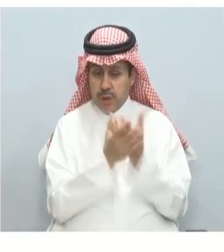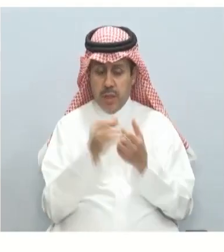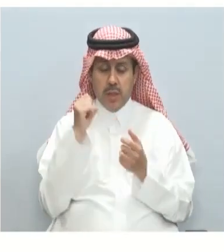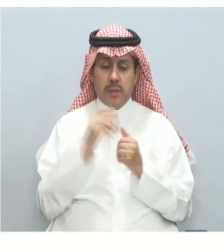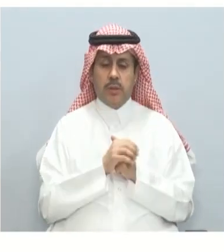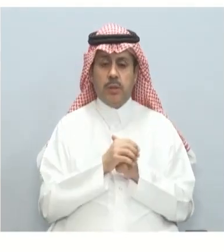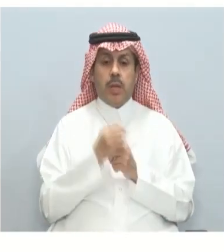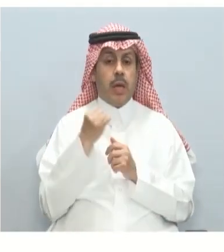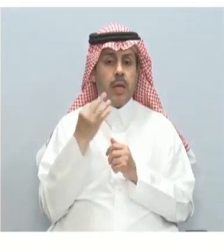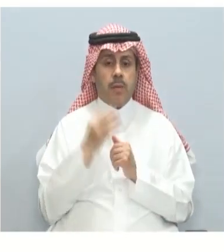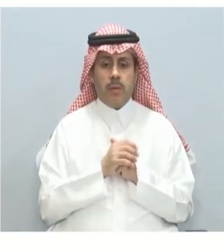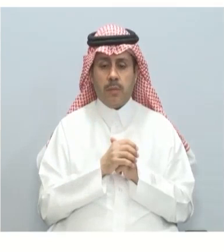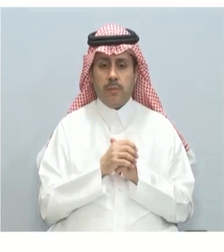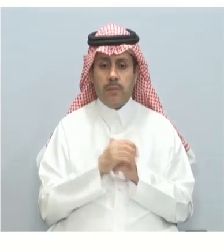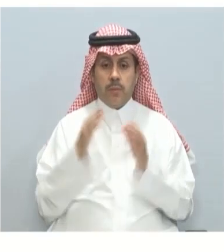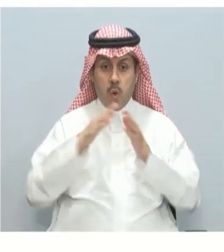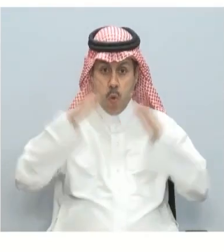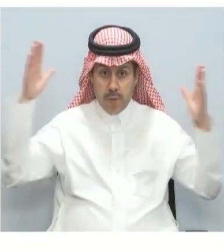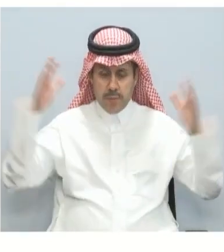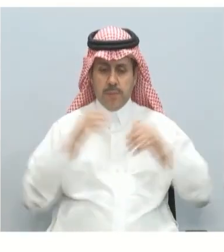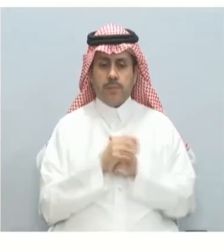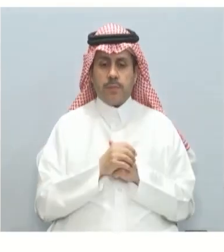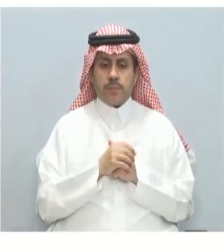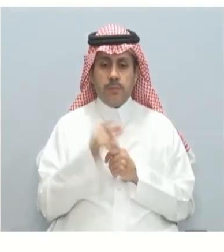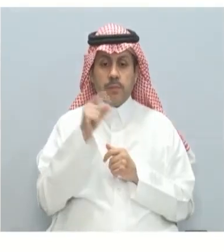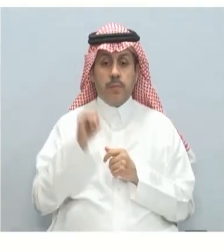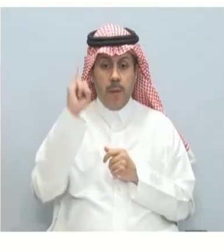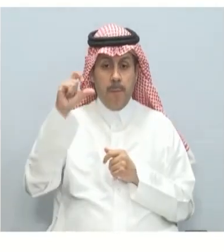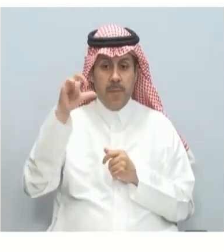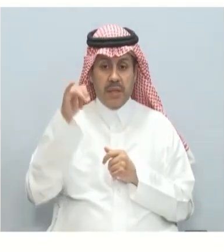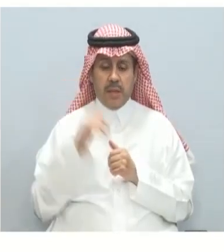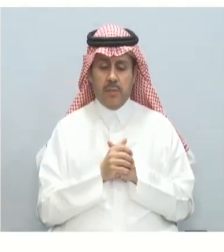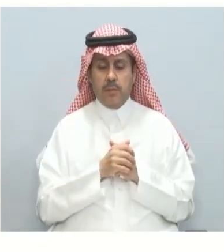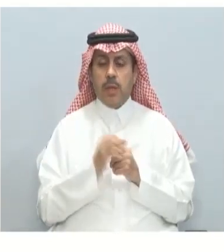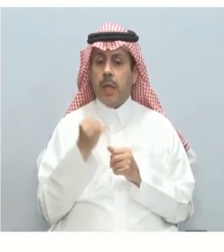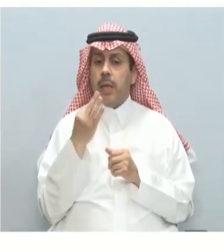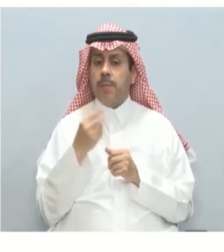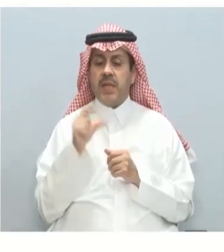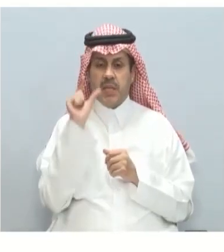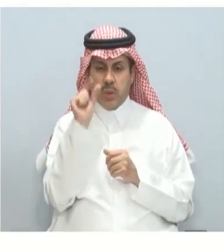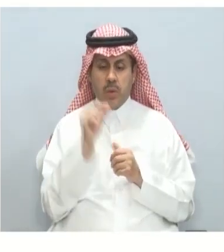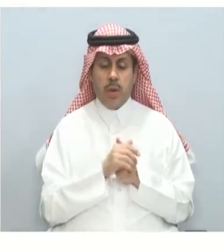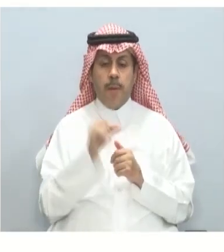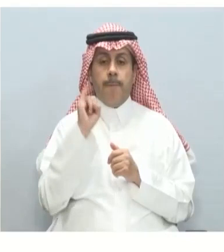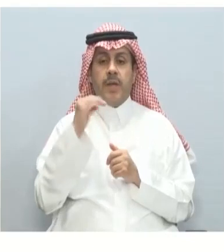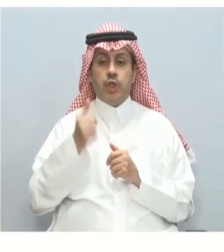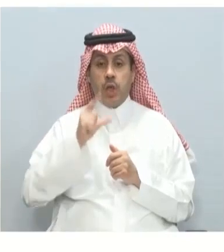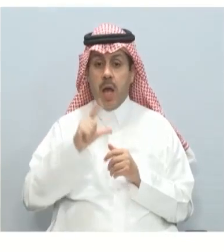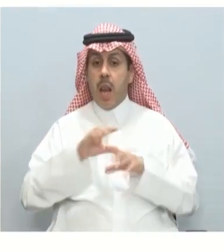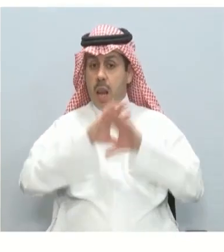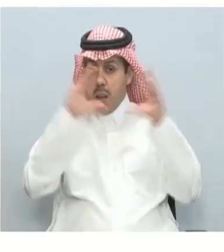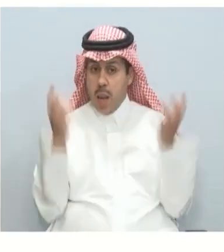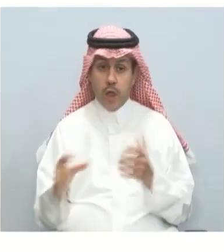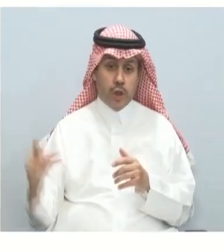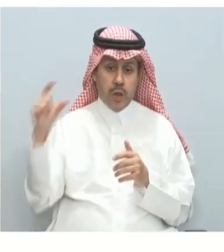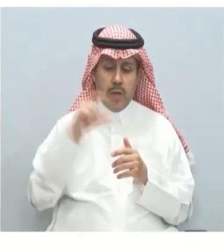تكون هي القيمه الكبرى للمدى لكنها تعتبر القيمه الصغرى لمجال الداله سالب